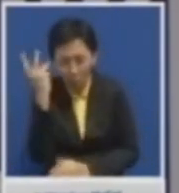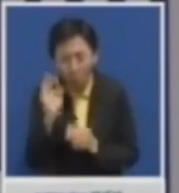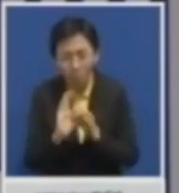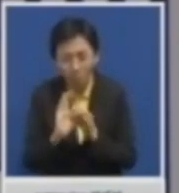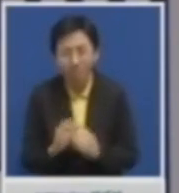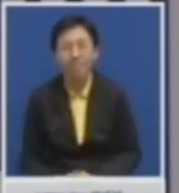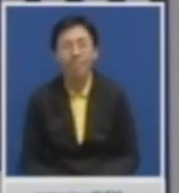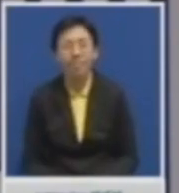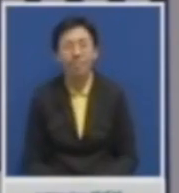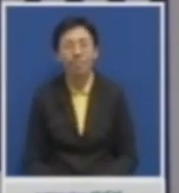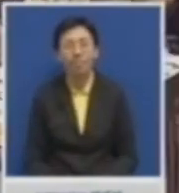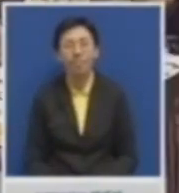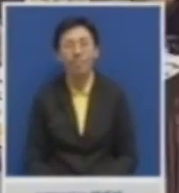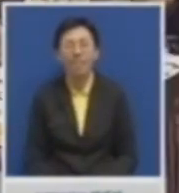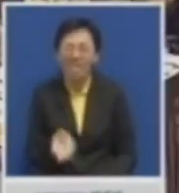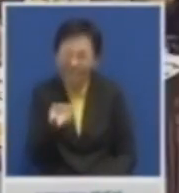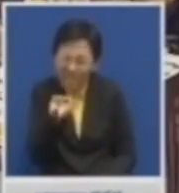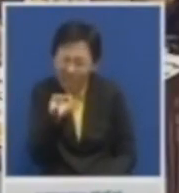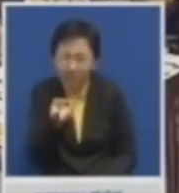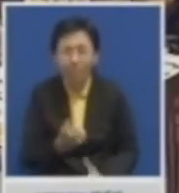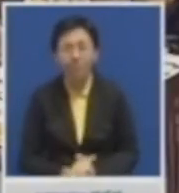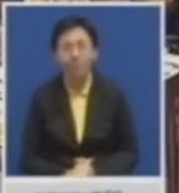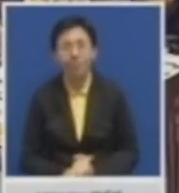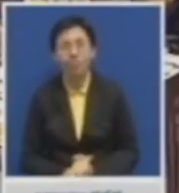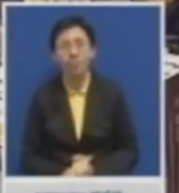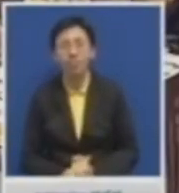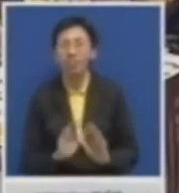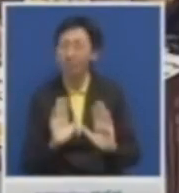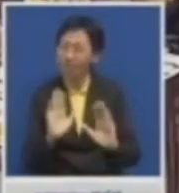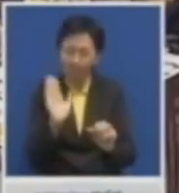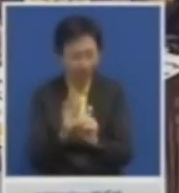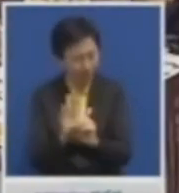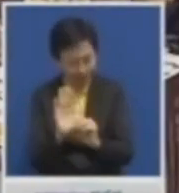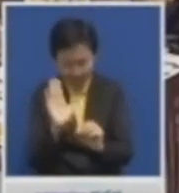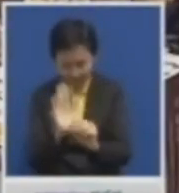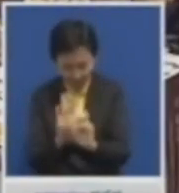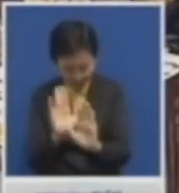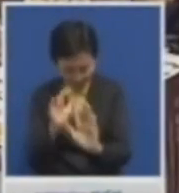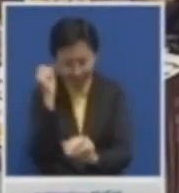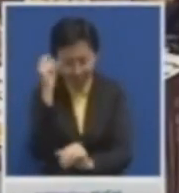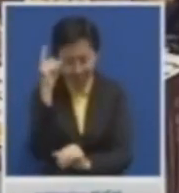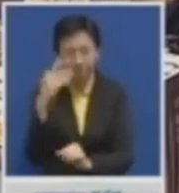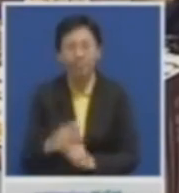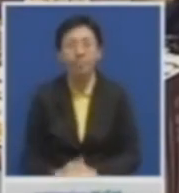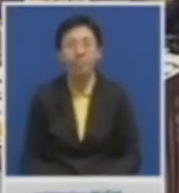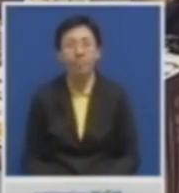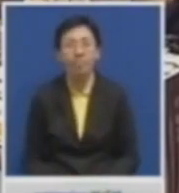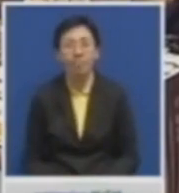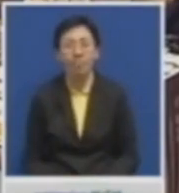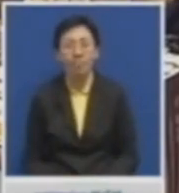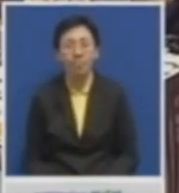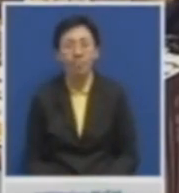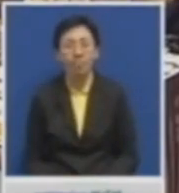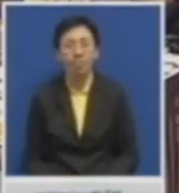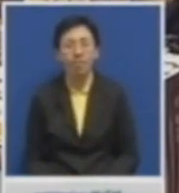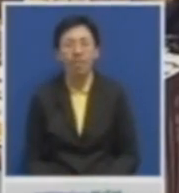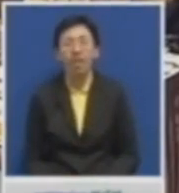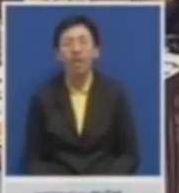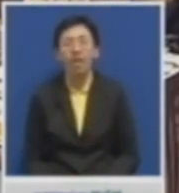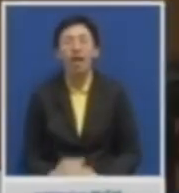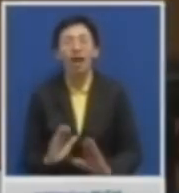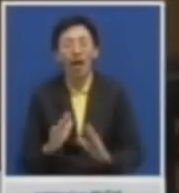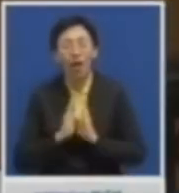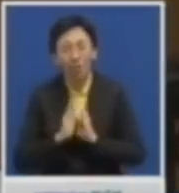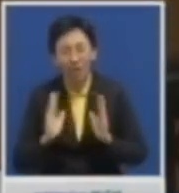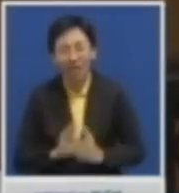ครับ นิดเดียวครับผมเรียน พอแล้วครับพอแล้วครับเข้าใจแล้วครับก็ถือว่า ซ้อมขอบ